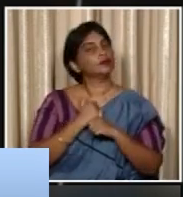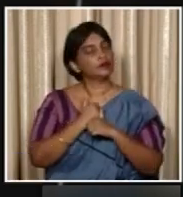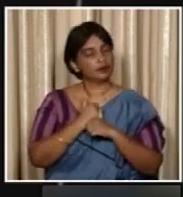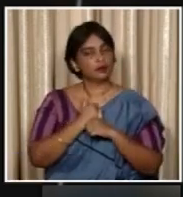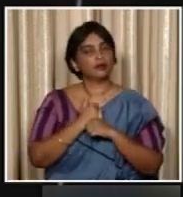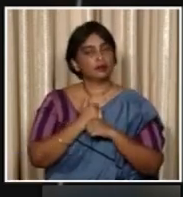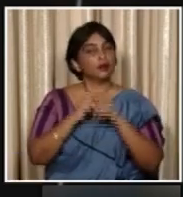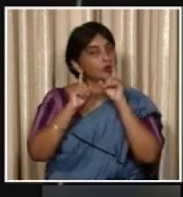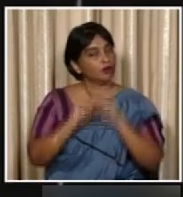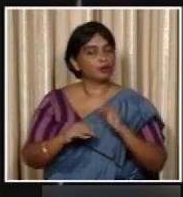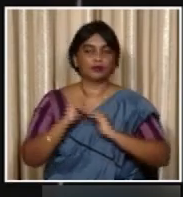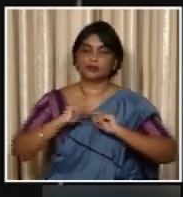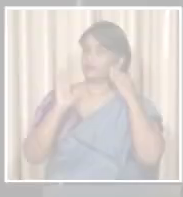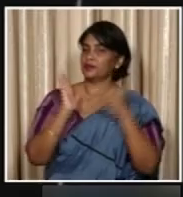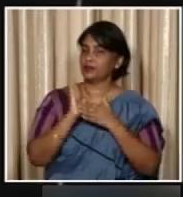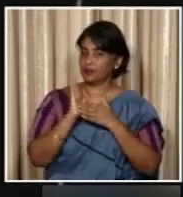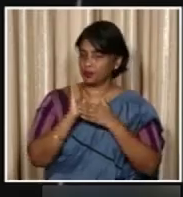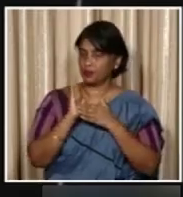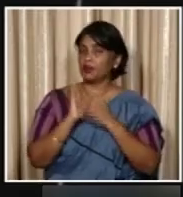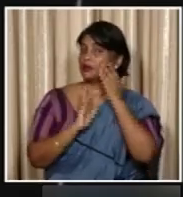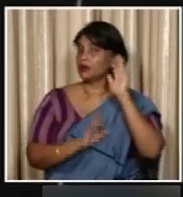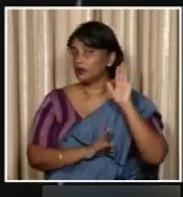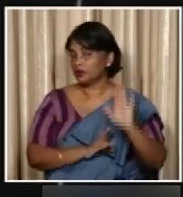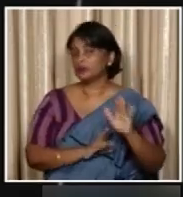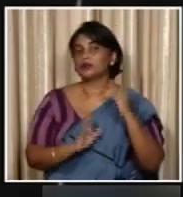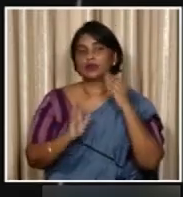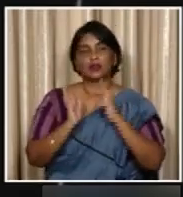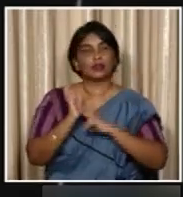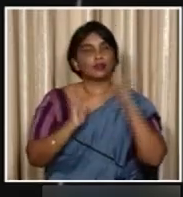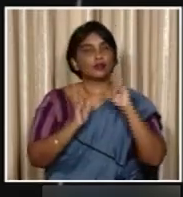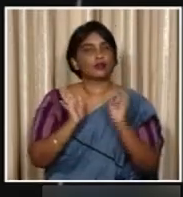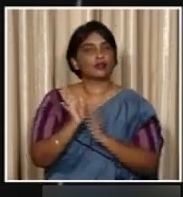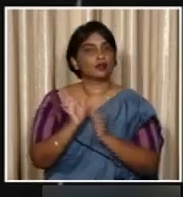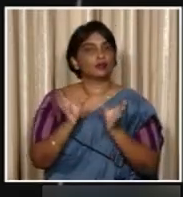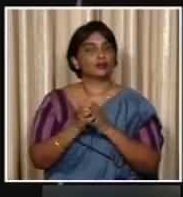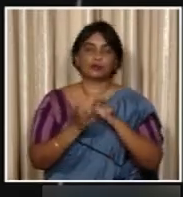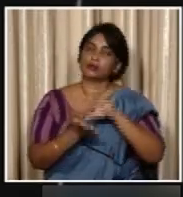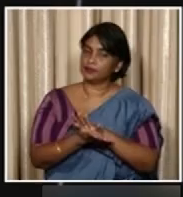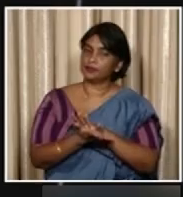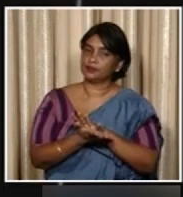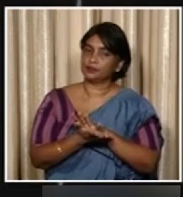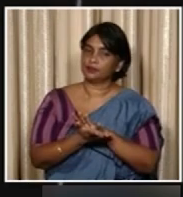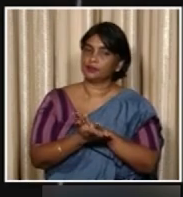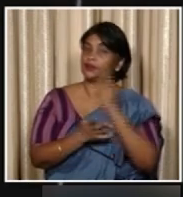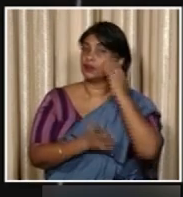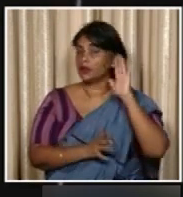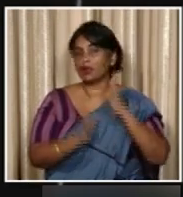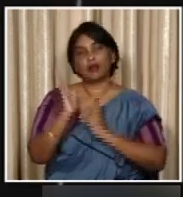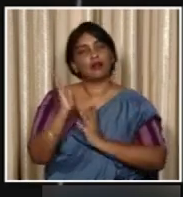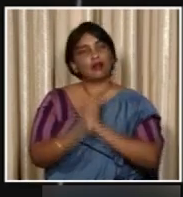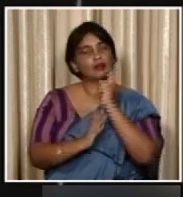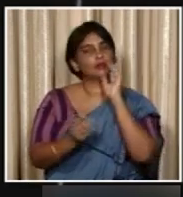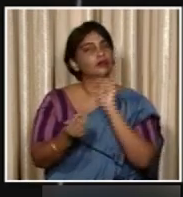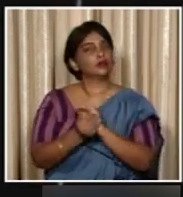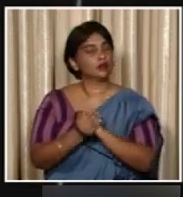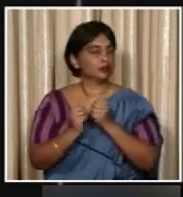කිරීම සහ ක්‍රියාත්මක කිරීම පිණිසද කාන්තාවන් පිළිබඳ ජාතික කොමිෂන් සභාවක් පිහිටවීම සඳහාද කාන්තා අයිතිවාසිකම් ආරක්ෂා